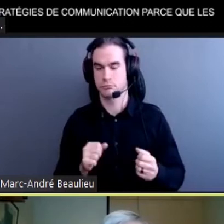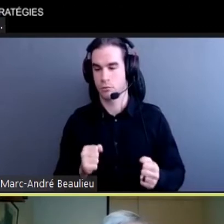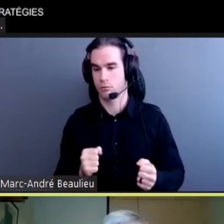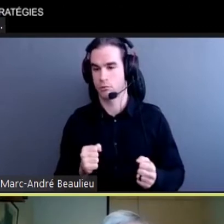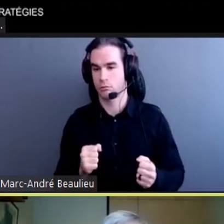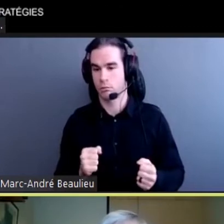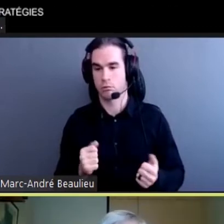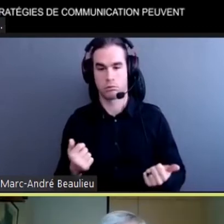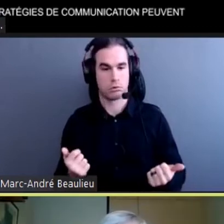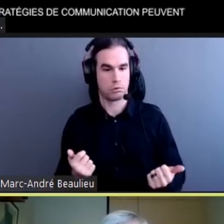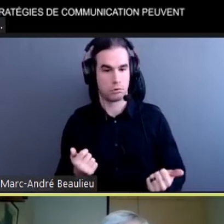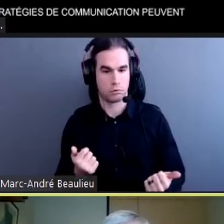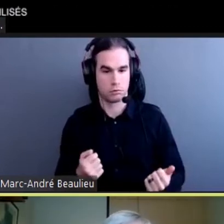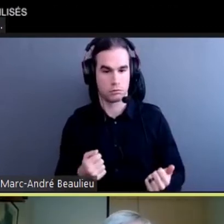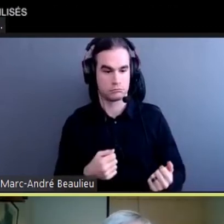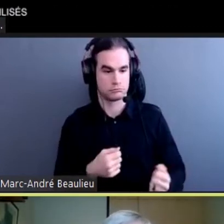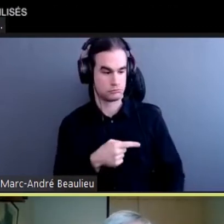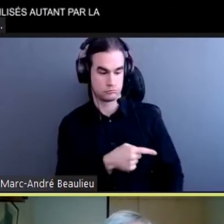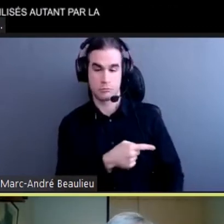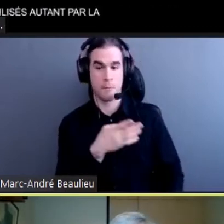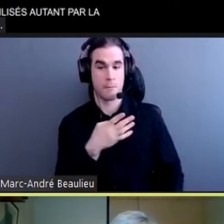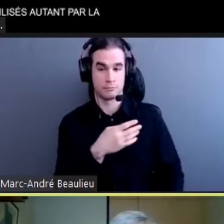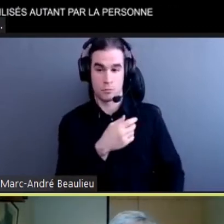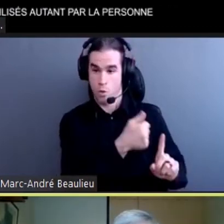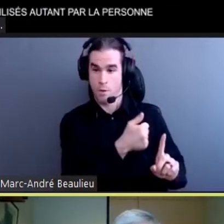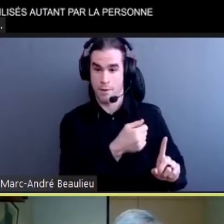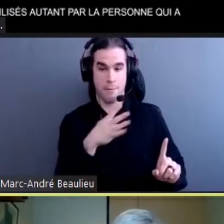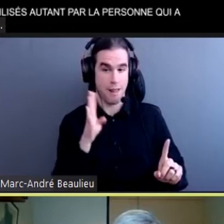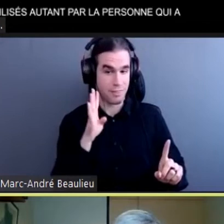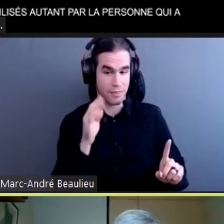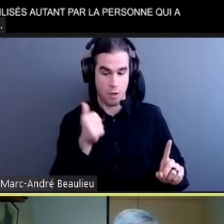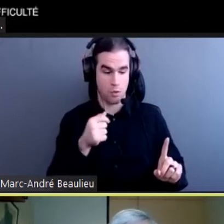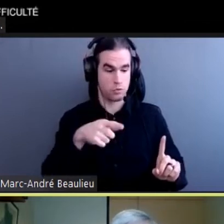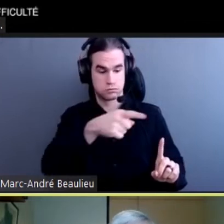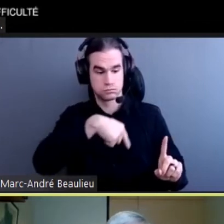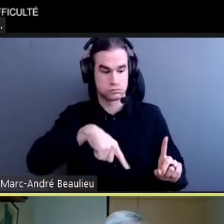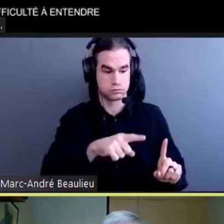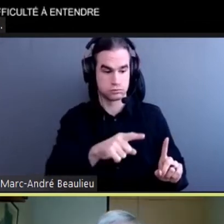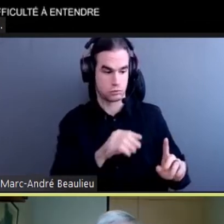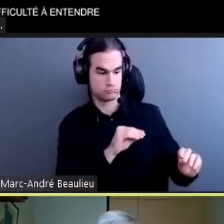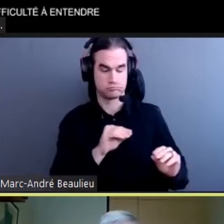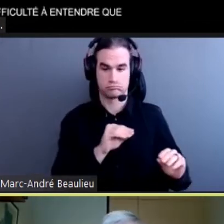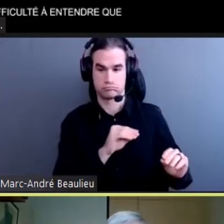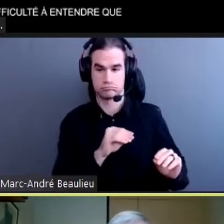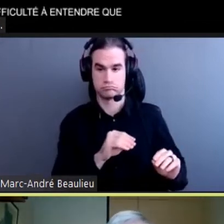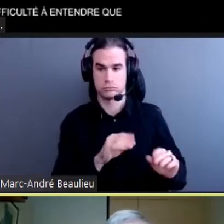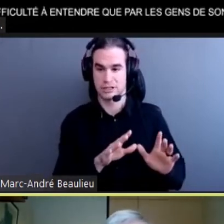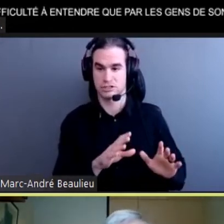utilisé autant par la personne qui a de la difficulté à entendre que par les gens de son entourage. Prochaine